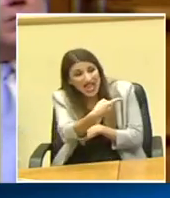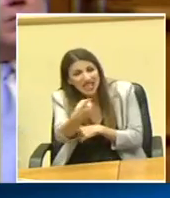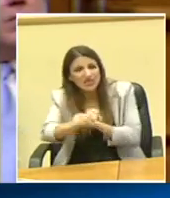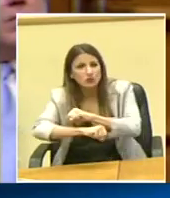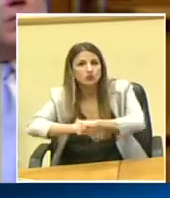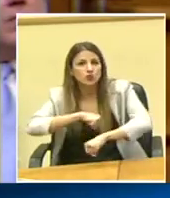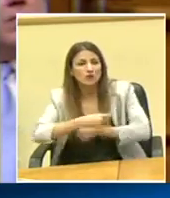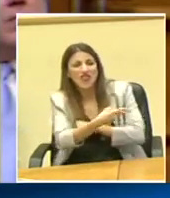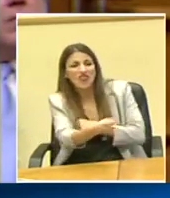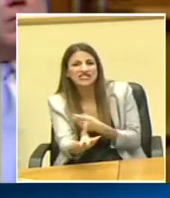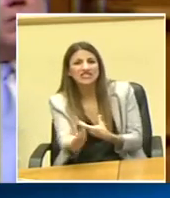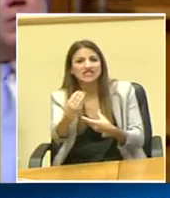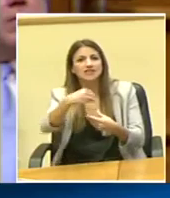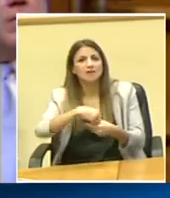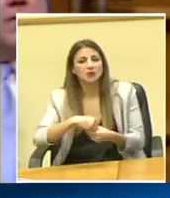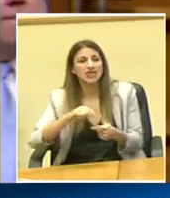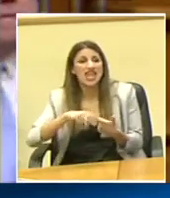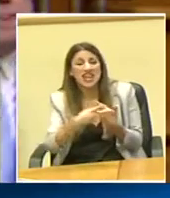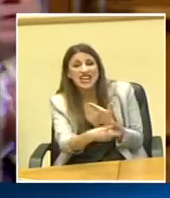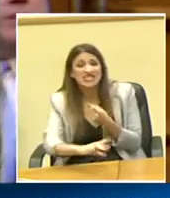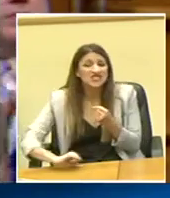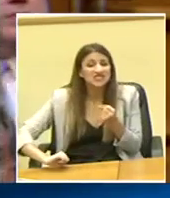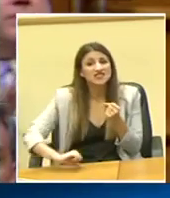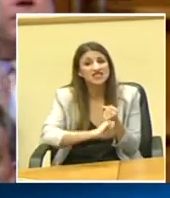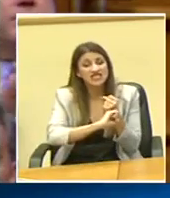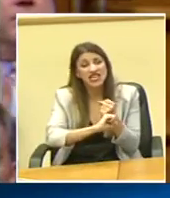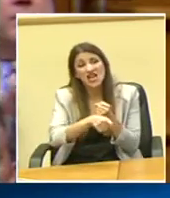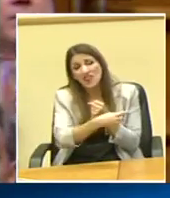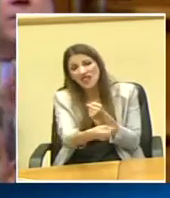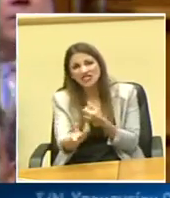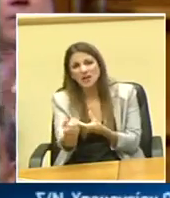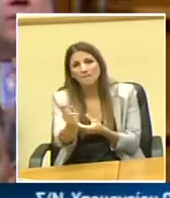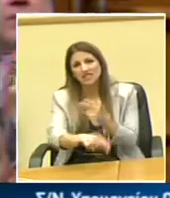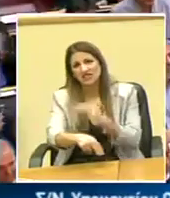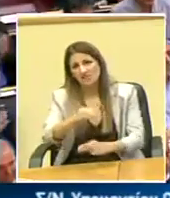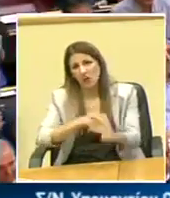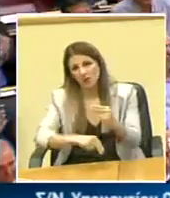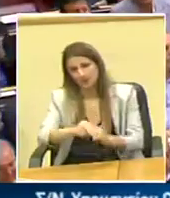σας συμμετοχή, στη δική σας στήριξη, στη δική σας ψήφο.